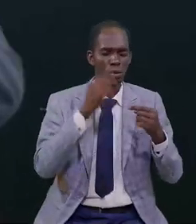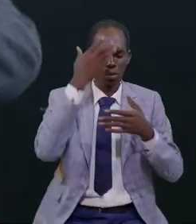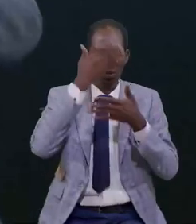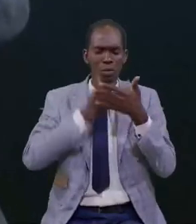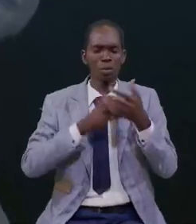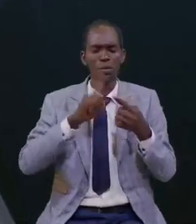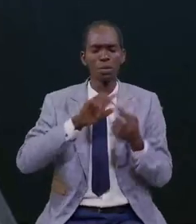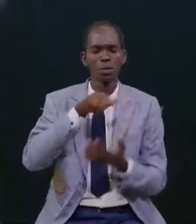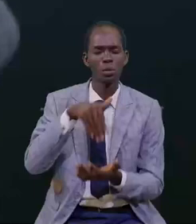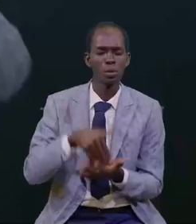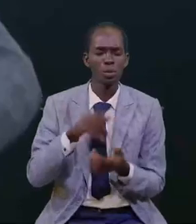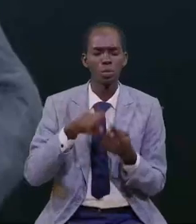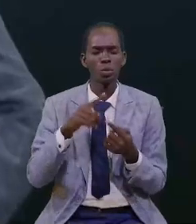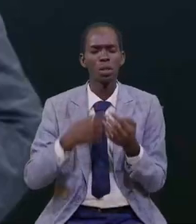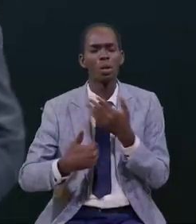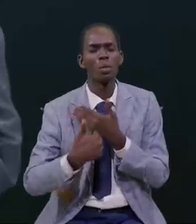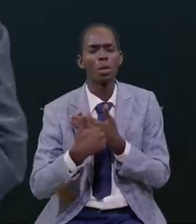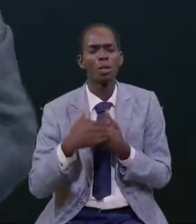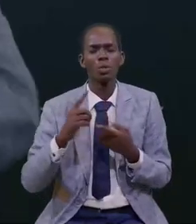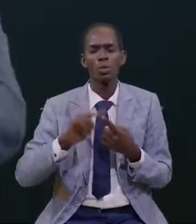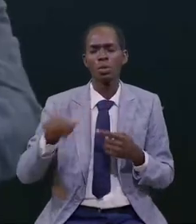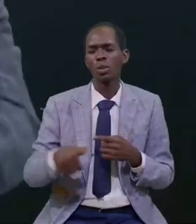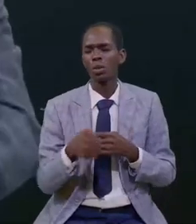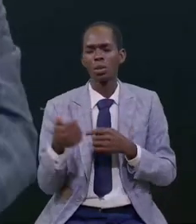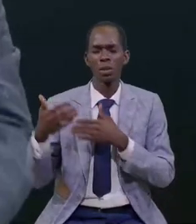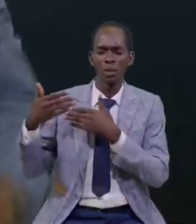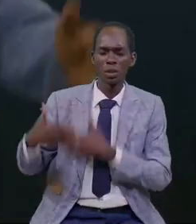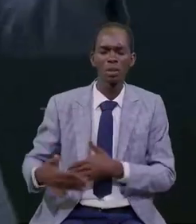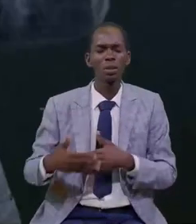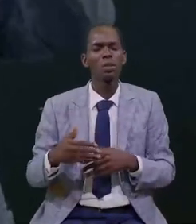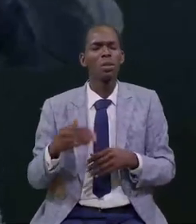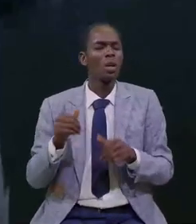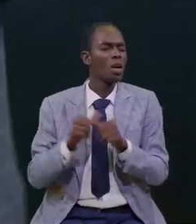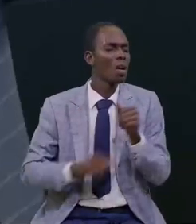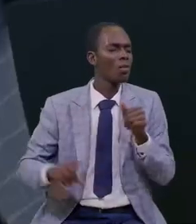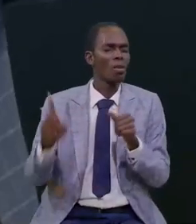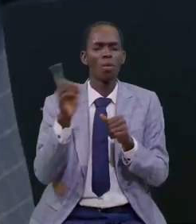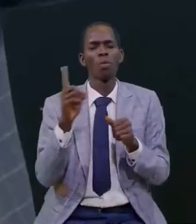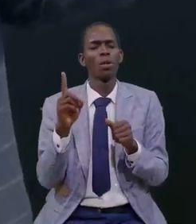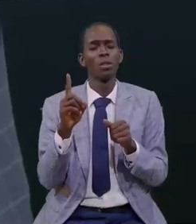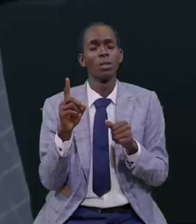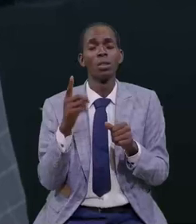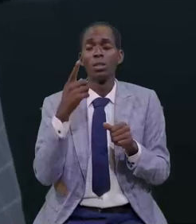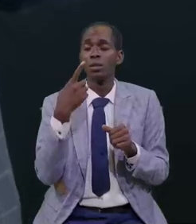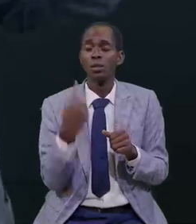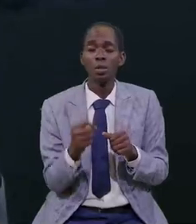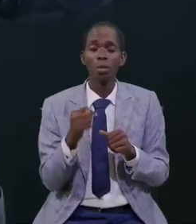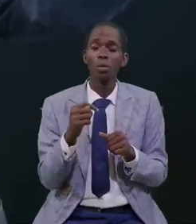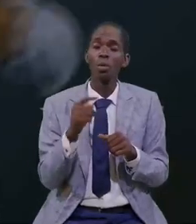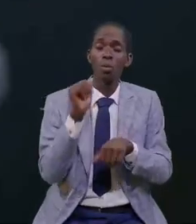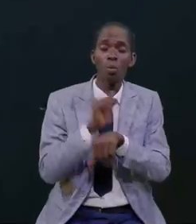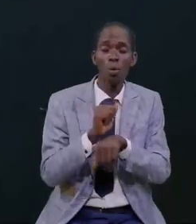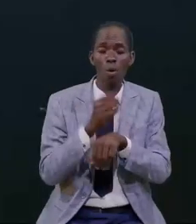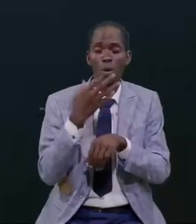milieu derrière de l'autre côté à partout sur la clôture l'œuvre de